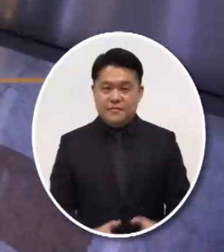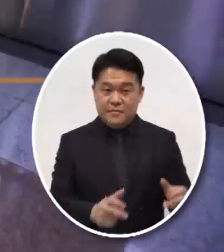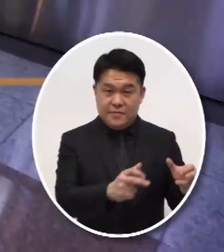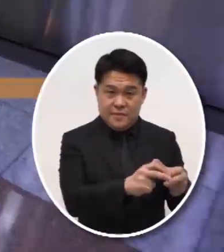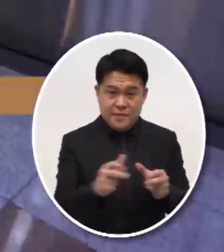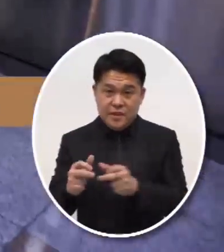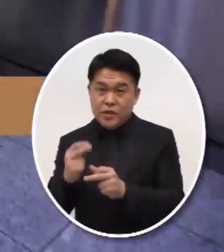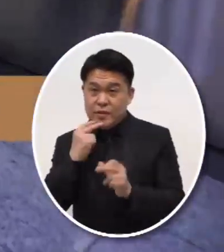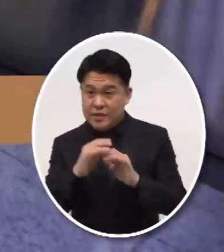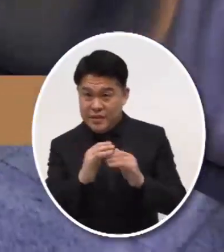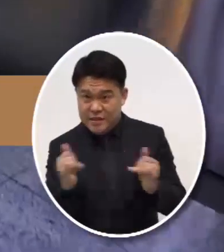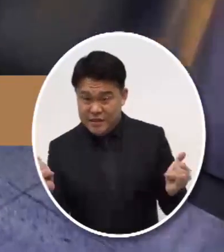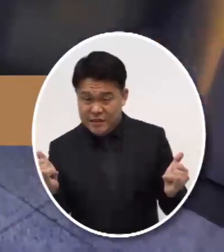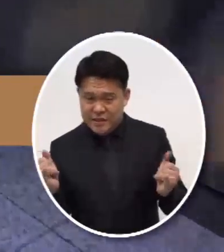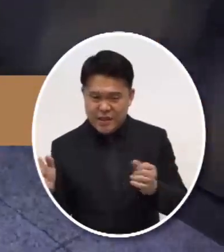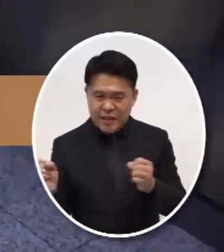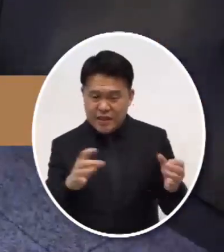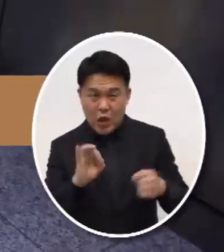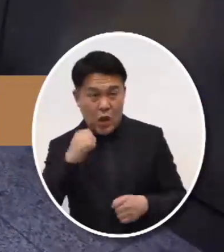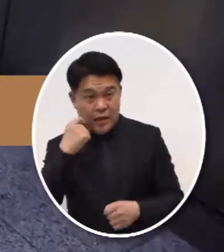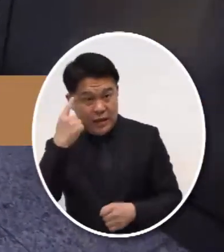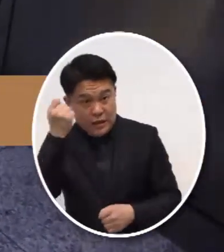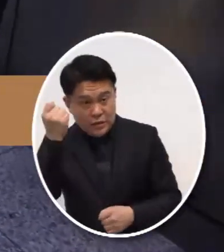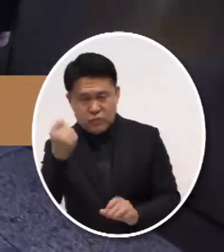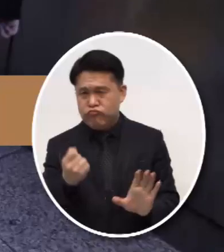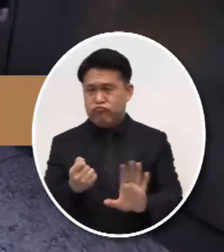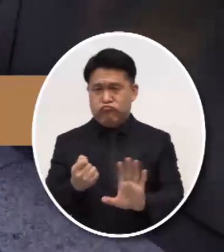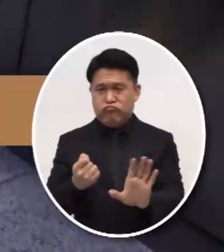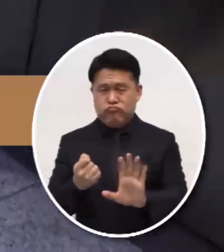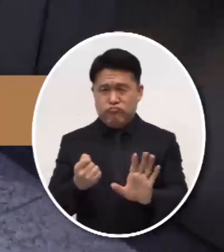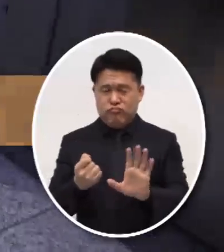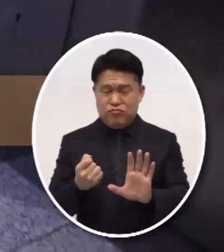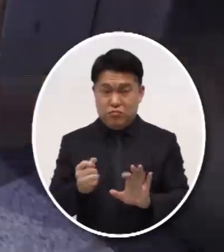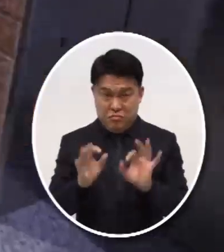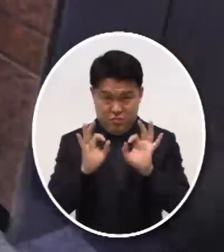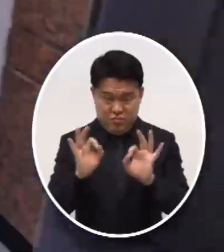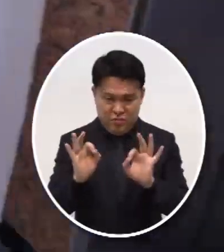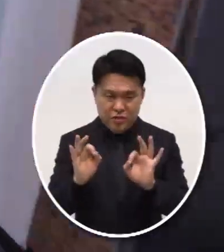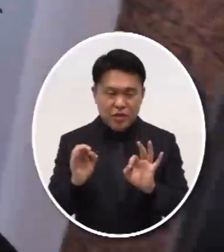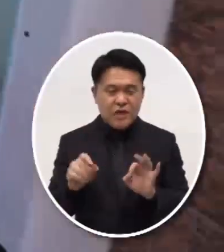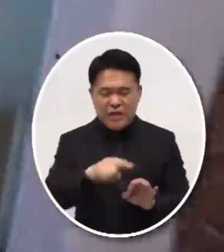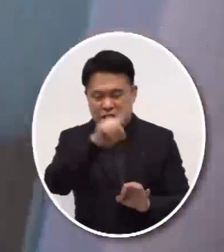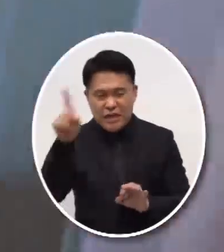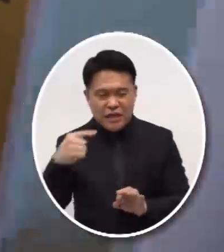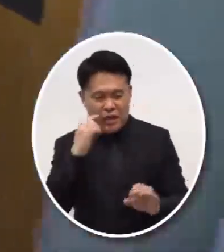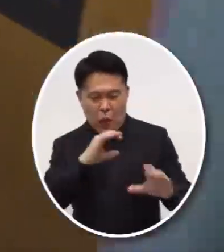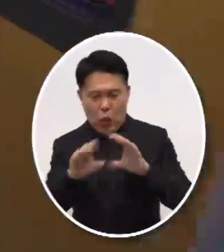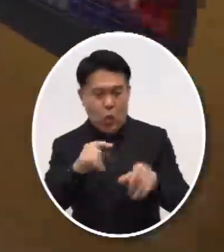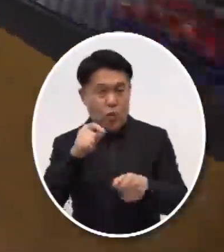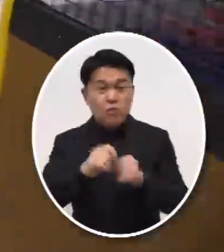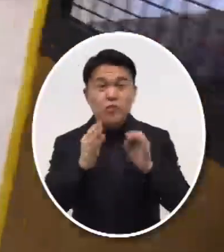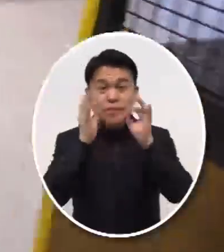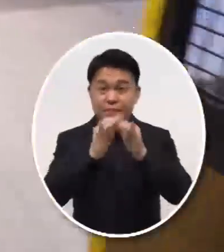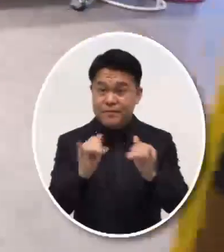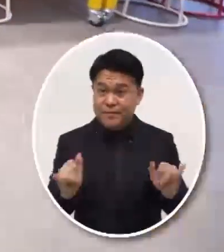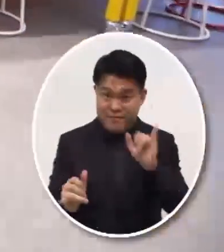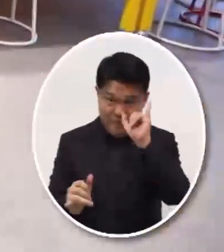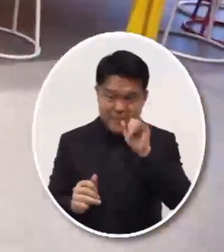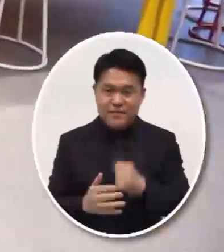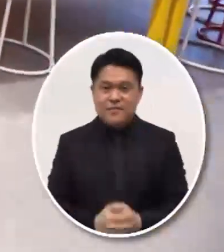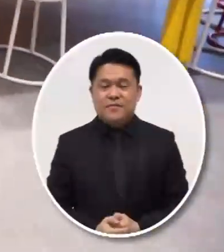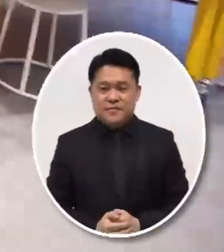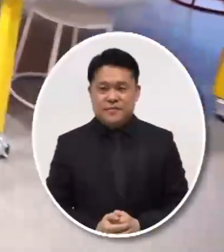장애인과 비장애인, 대화가 어렵다고 생각하셨나요? 여기 모두의 소통을 위해 노력하는 사람들이 있습니다.